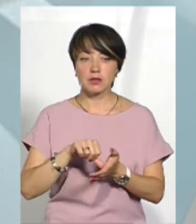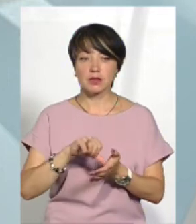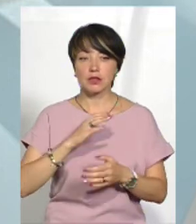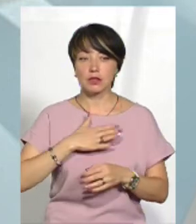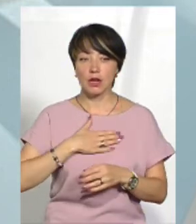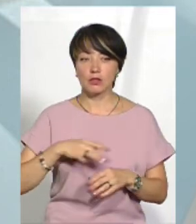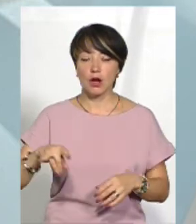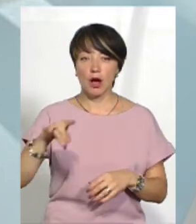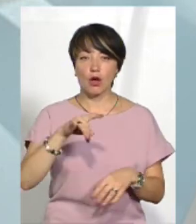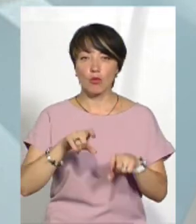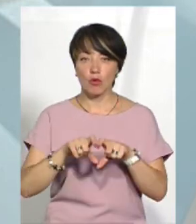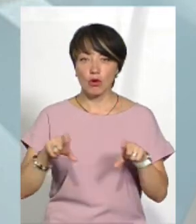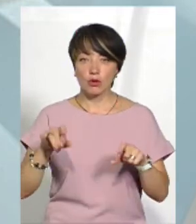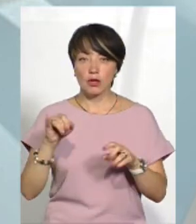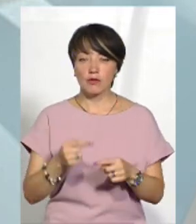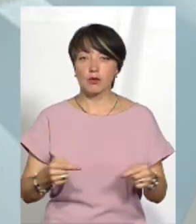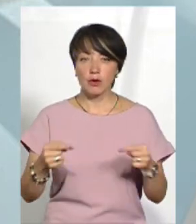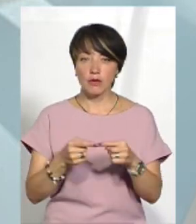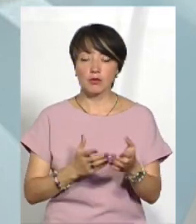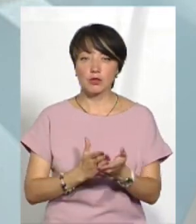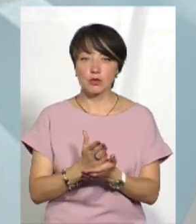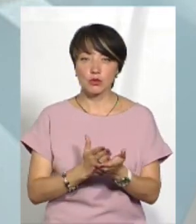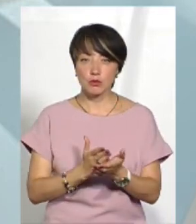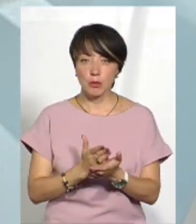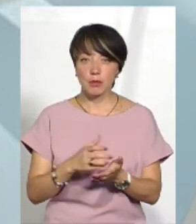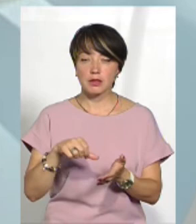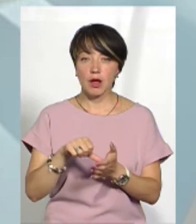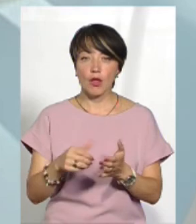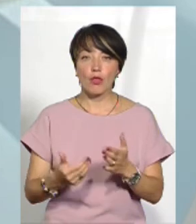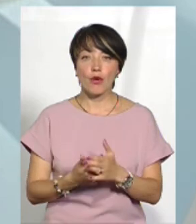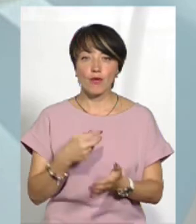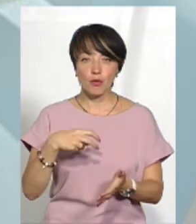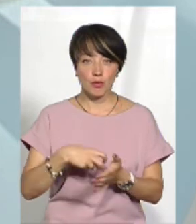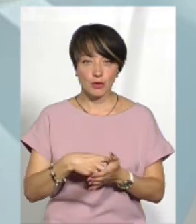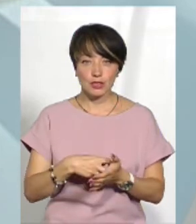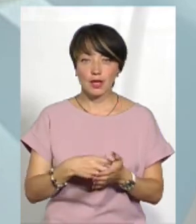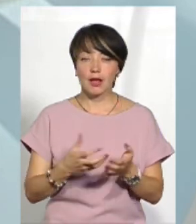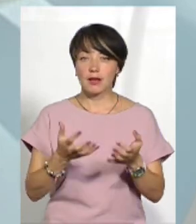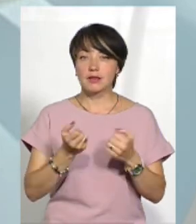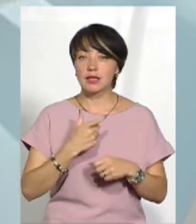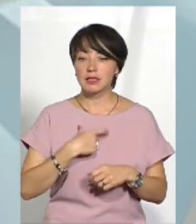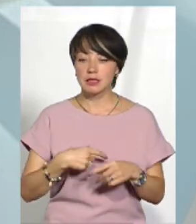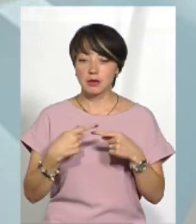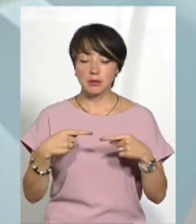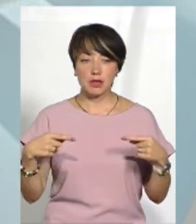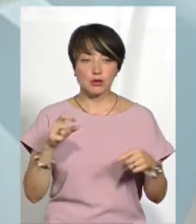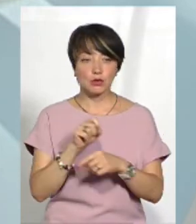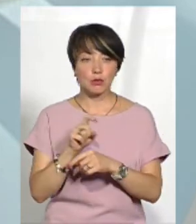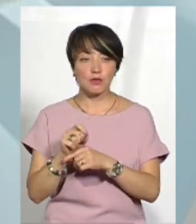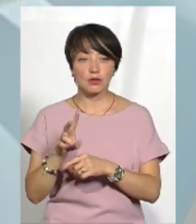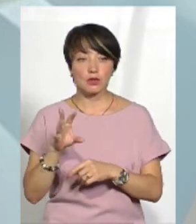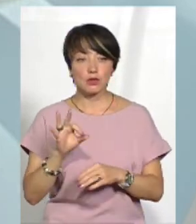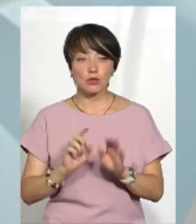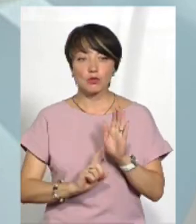і нашого аеропорту, і відповідними службами, і представниками Нової пошти. Ми взяли на себе ряд зобов'язань, але для того,